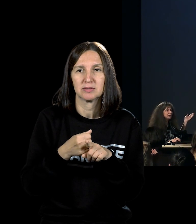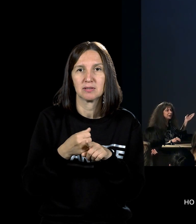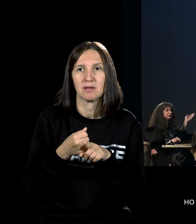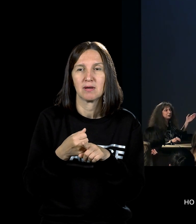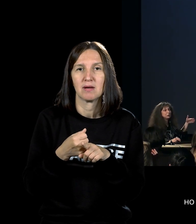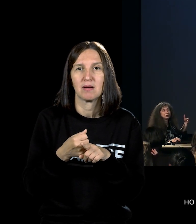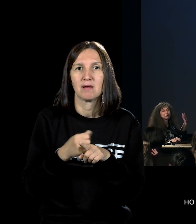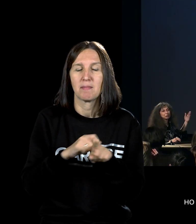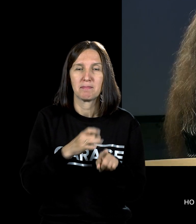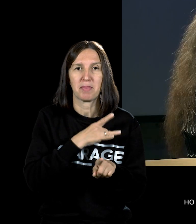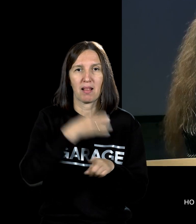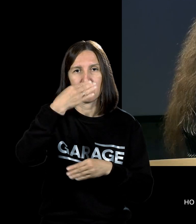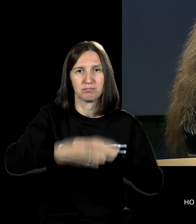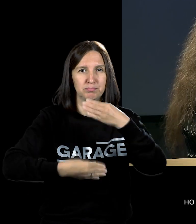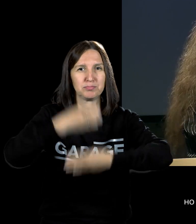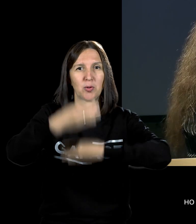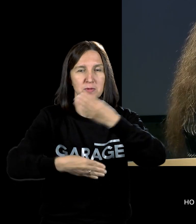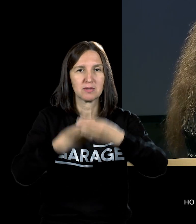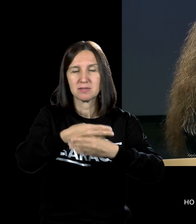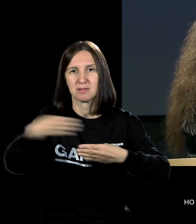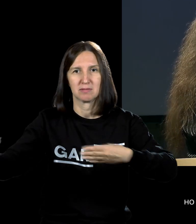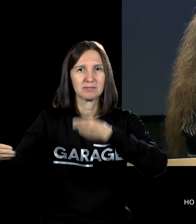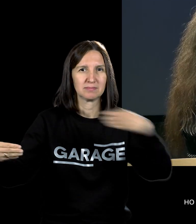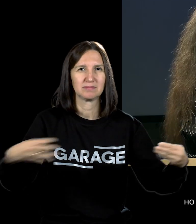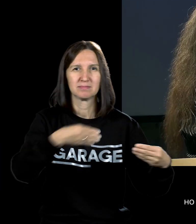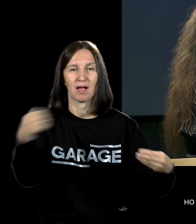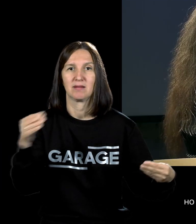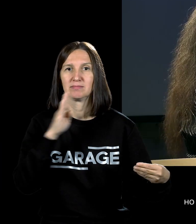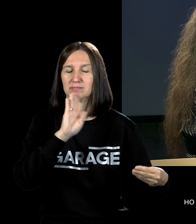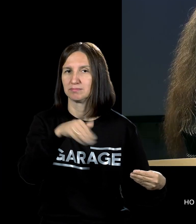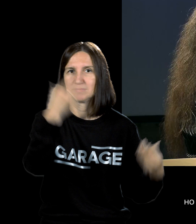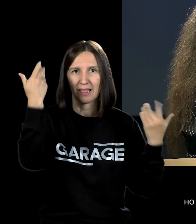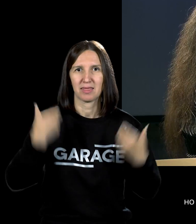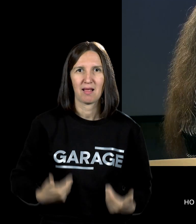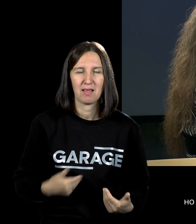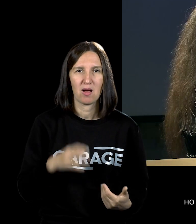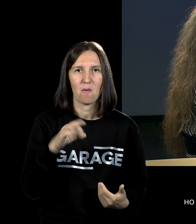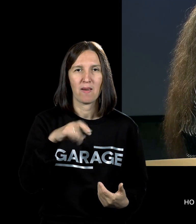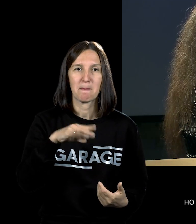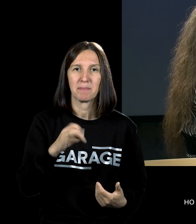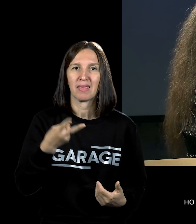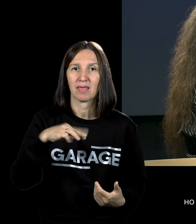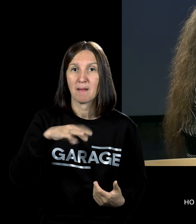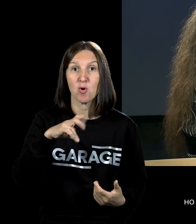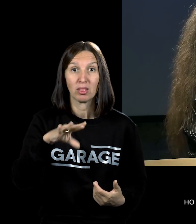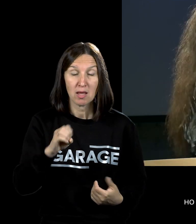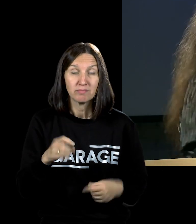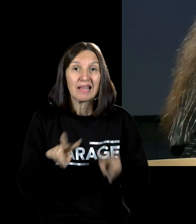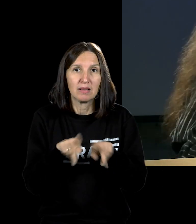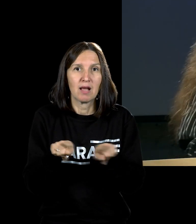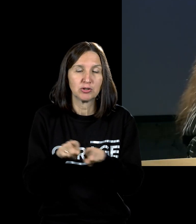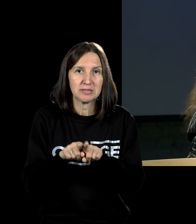Олимпии Моне. Здесь как бы это след присутствия есть, но при этом это абсолютная иллюзия и фикция